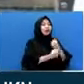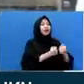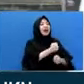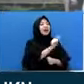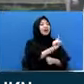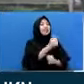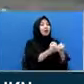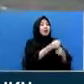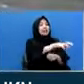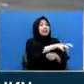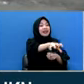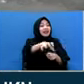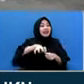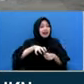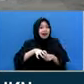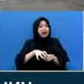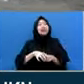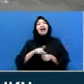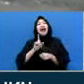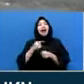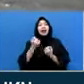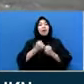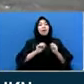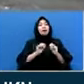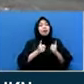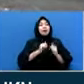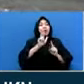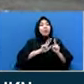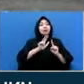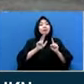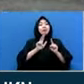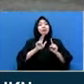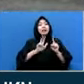daerah asperda Kaltim baru menyediakan 18